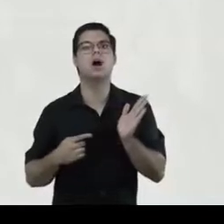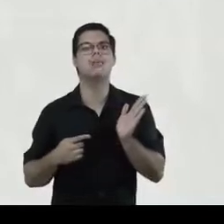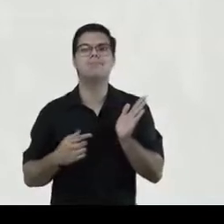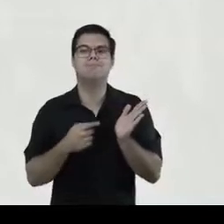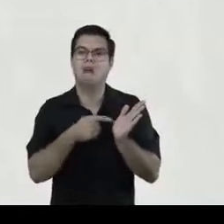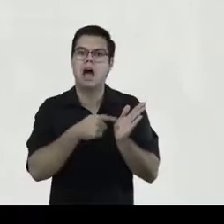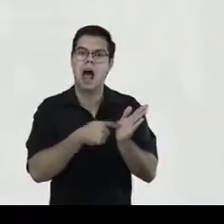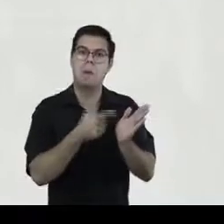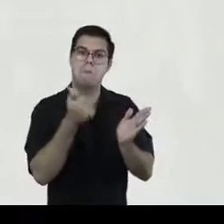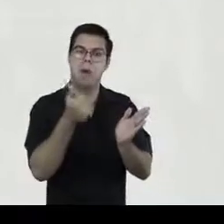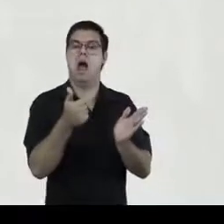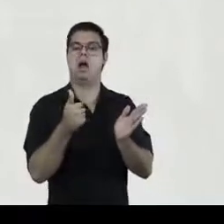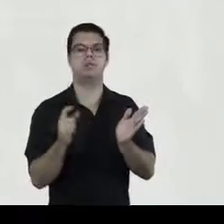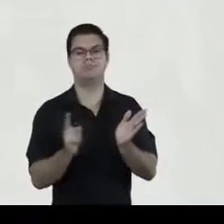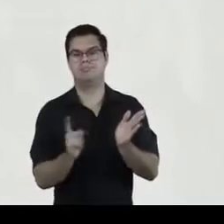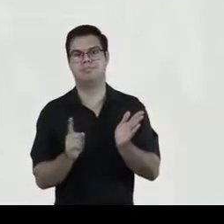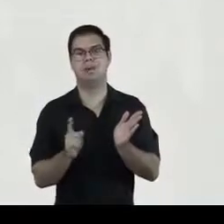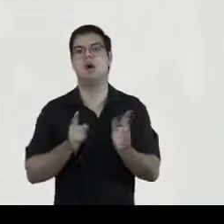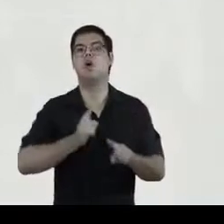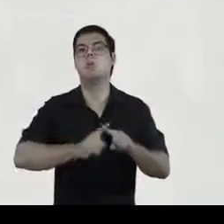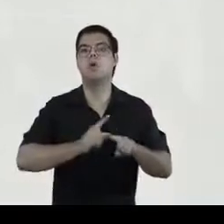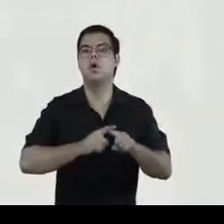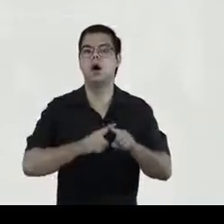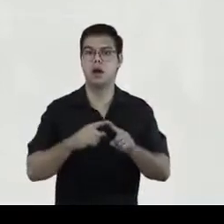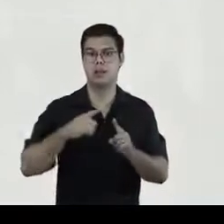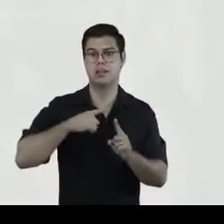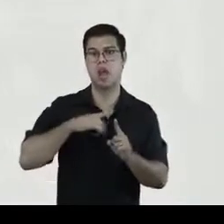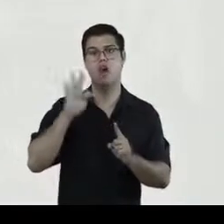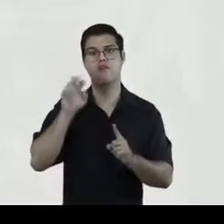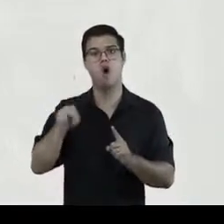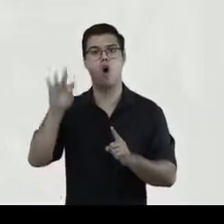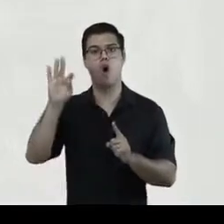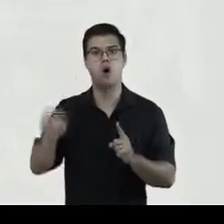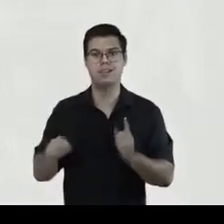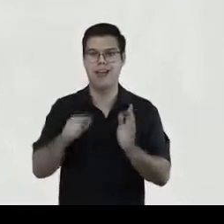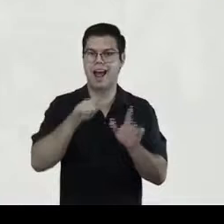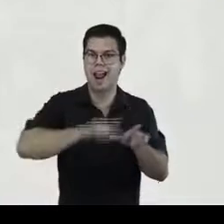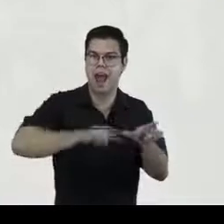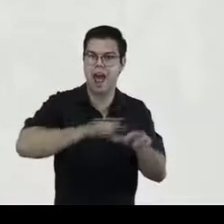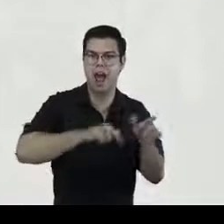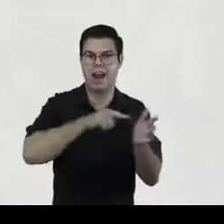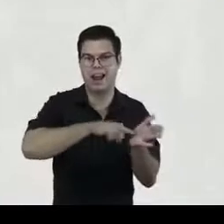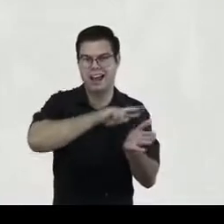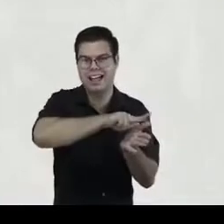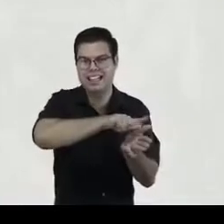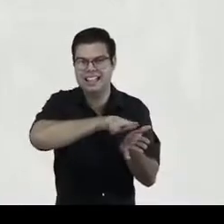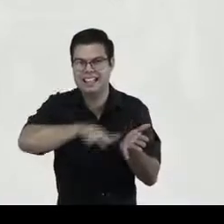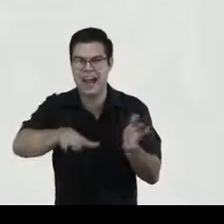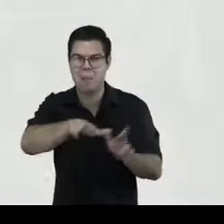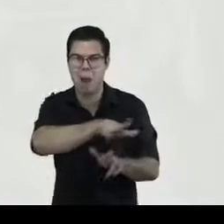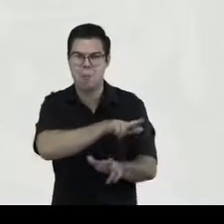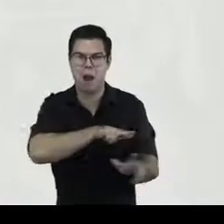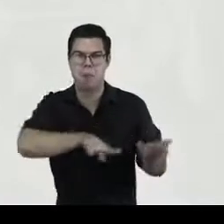sehr viele verschiedene Schriftarten vorkommen. Und an diesem Punkt haben wir angesetzt und haben zehn